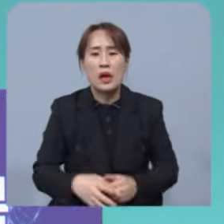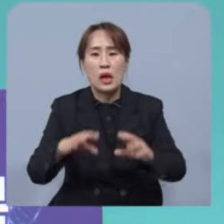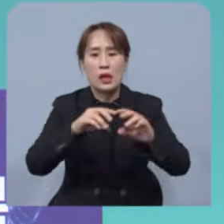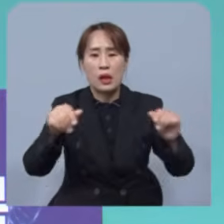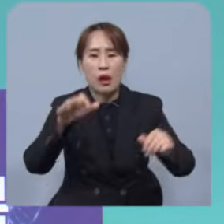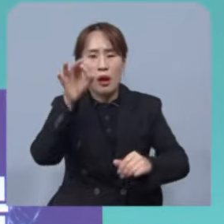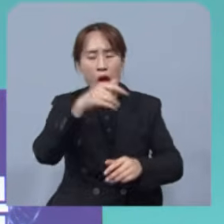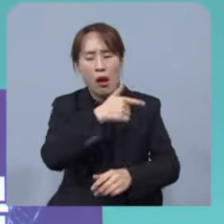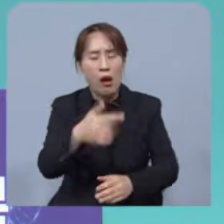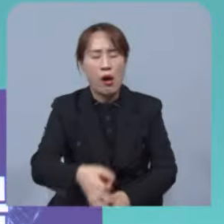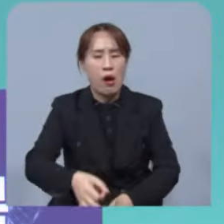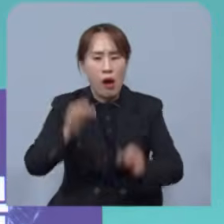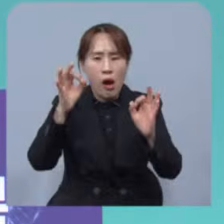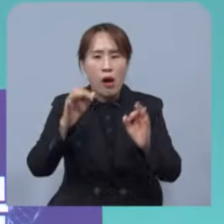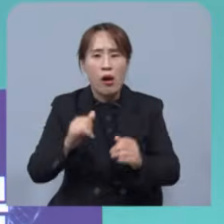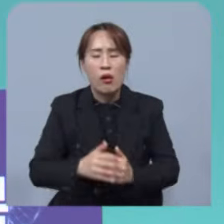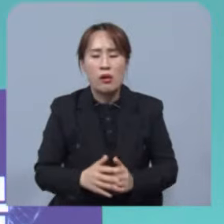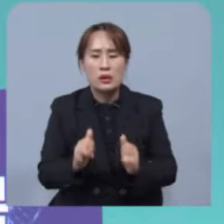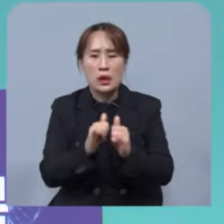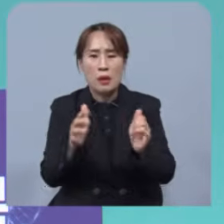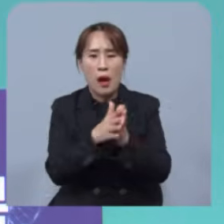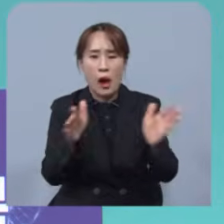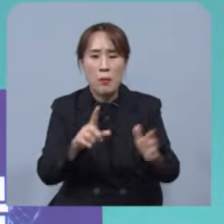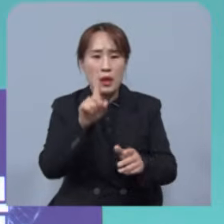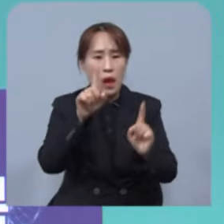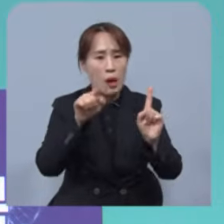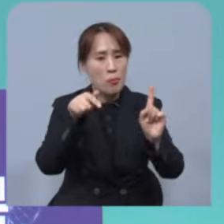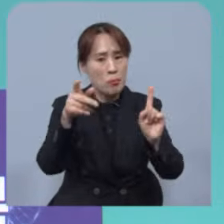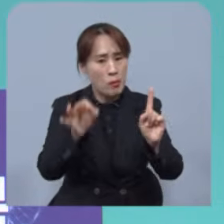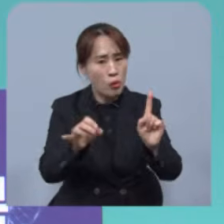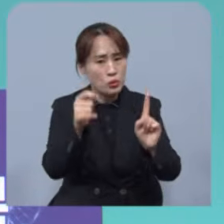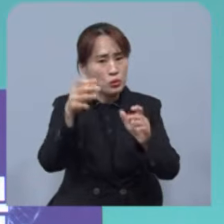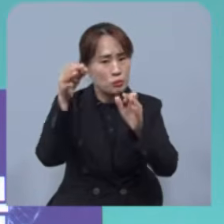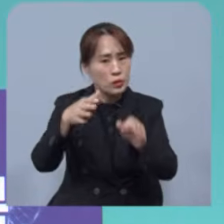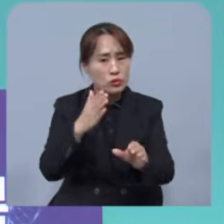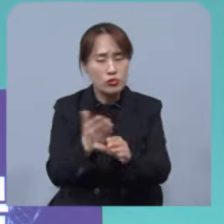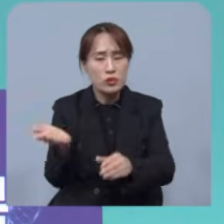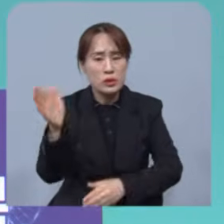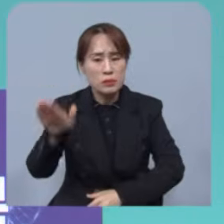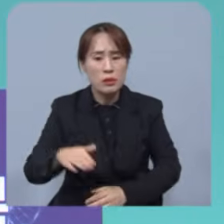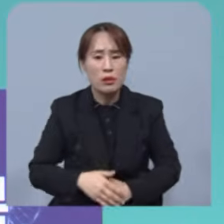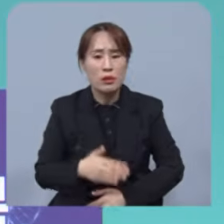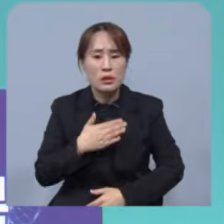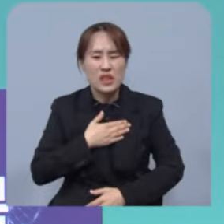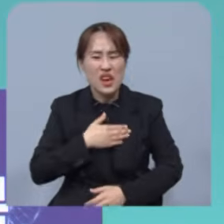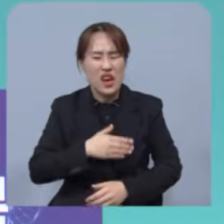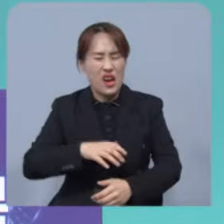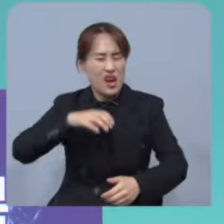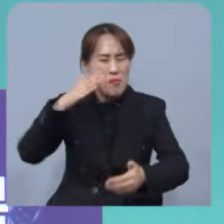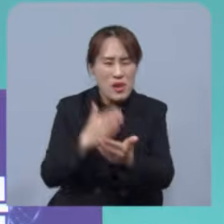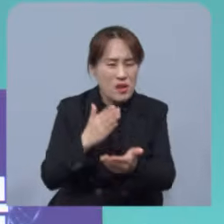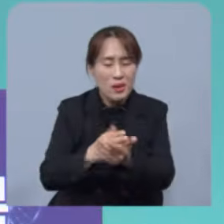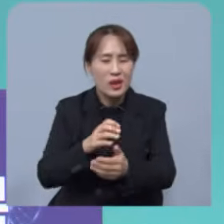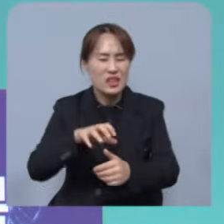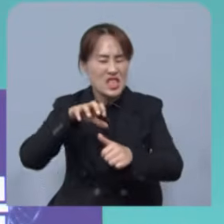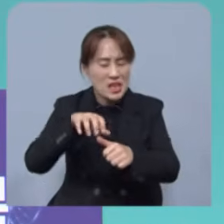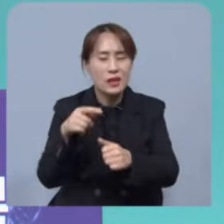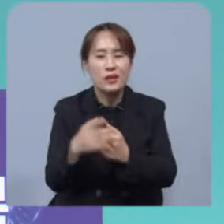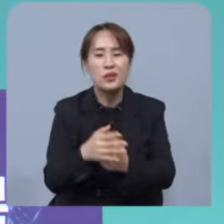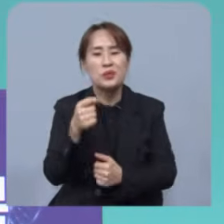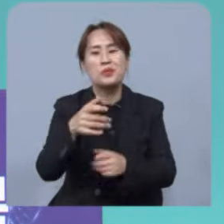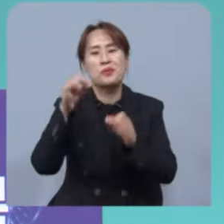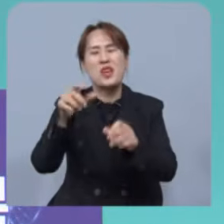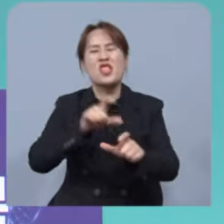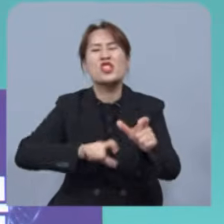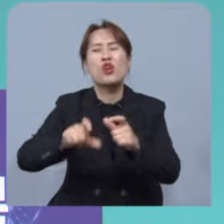세상에 그리 비싸고 사람들 뭐 아파트 한 평이 요즘은 좀 떨어지고는 있던데 제가 좀 쥐어짰더니 좀